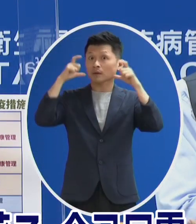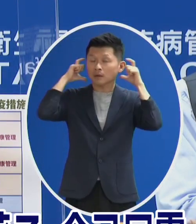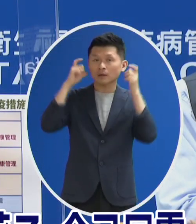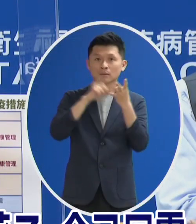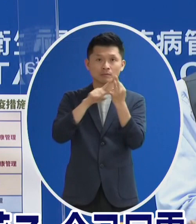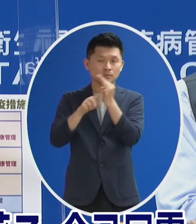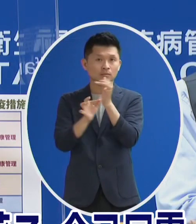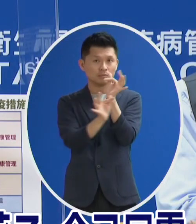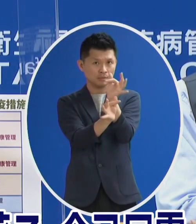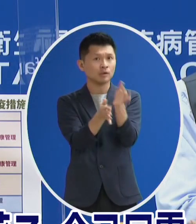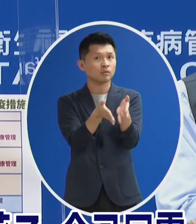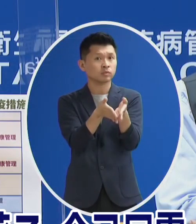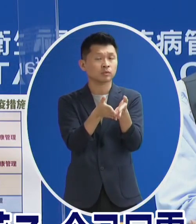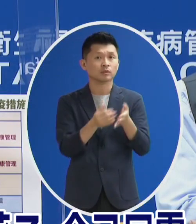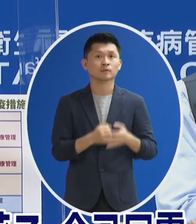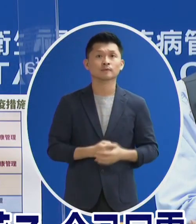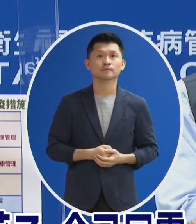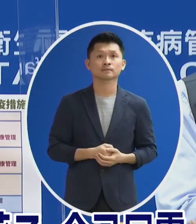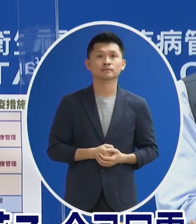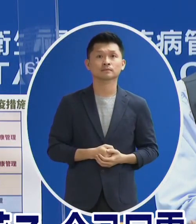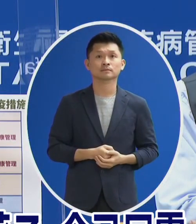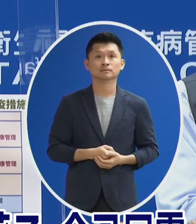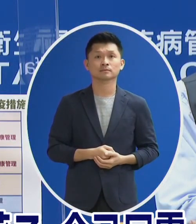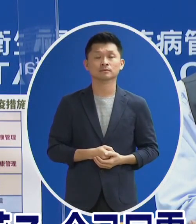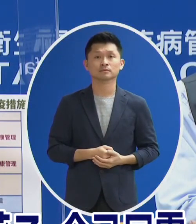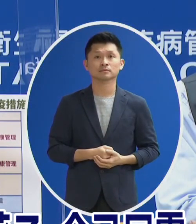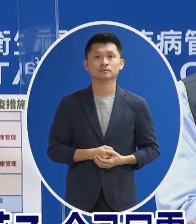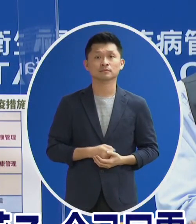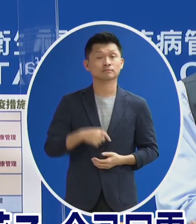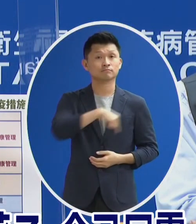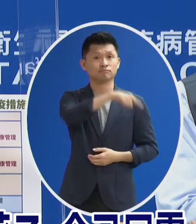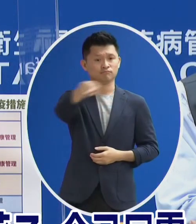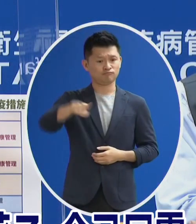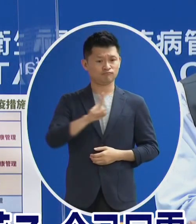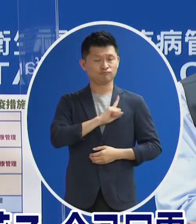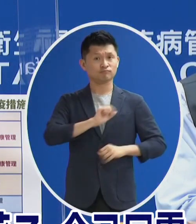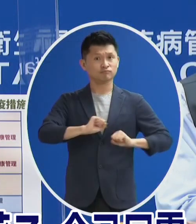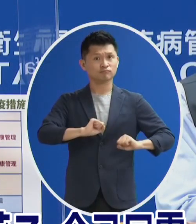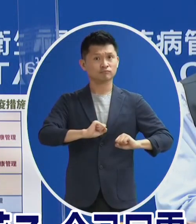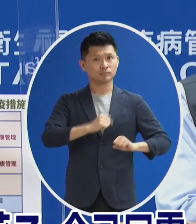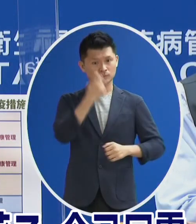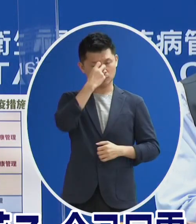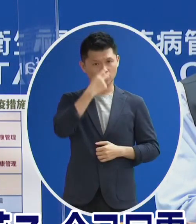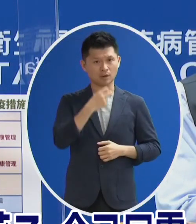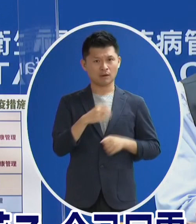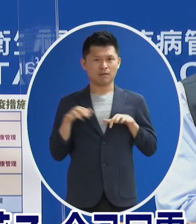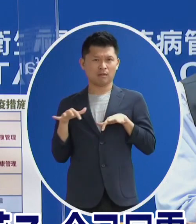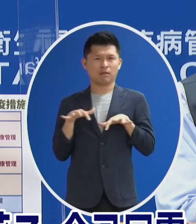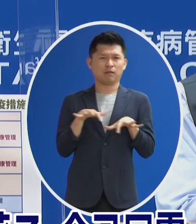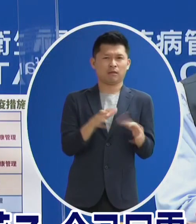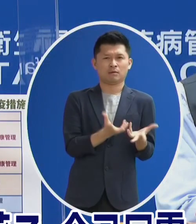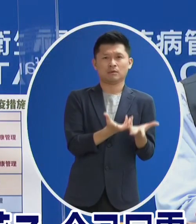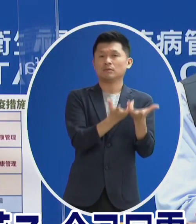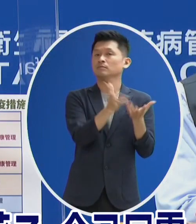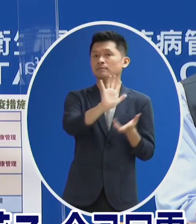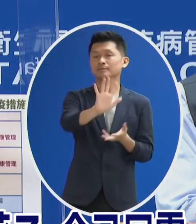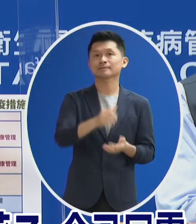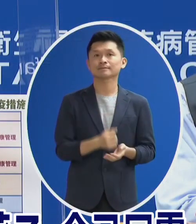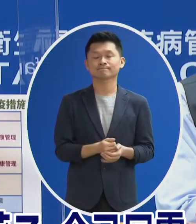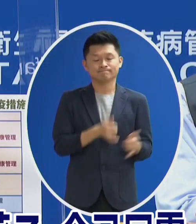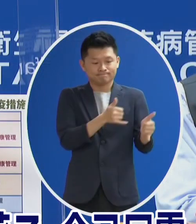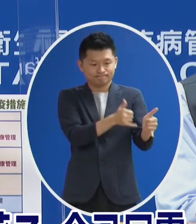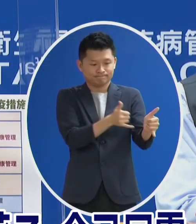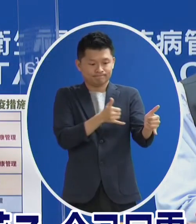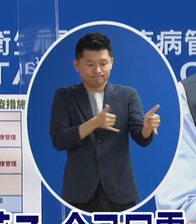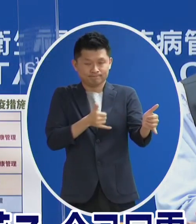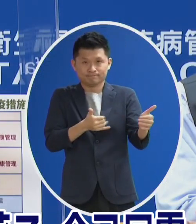定要带好来哈，这是大家应该是要哈自主的哈，不要讲一窝蜂的去拥挤哈，保持一个距